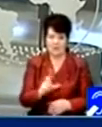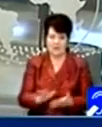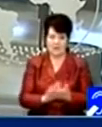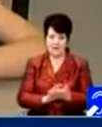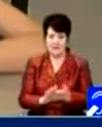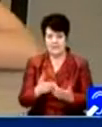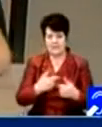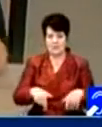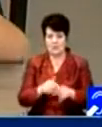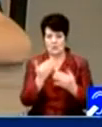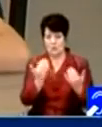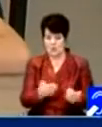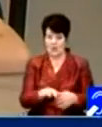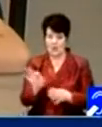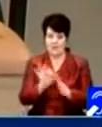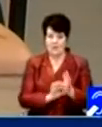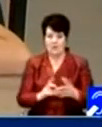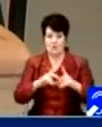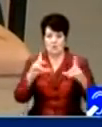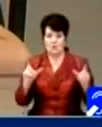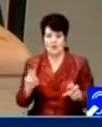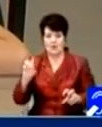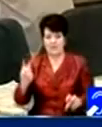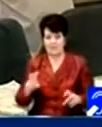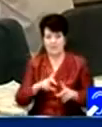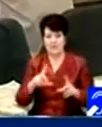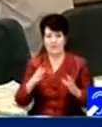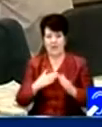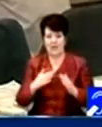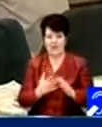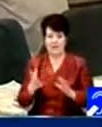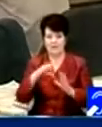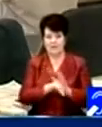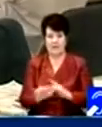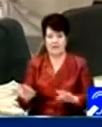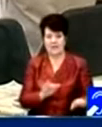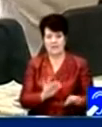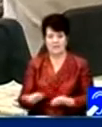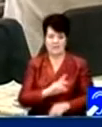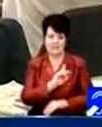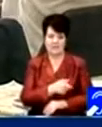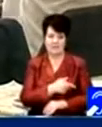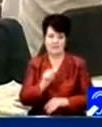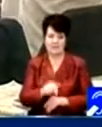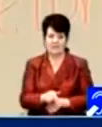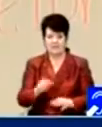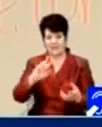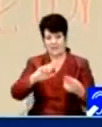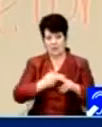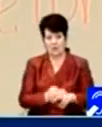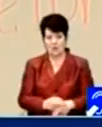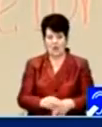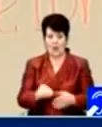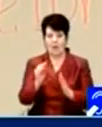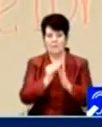jurul lor. Imediat ce își termină temele pentru acasă, copiii sunt implicați în activități cu accent puternic în domeniul tehnologiilor,